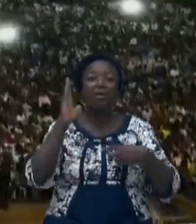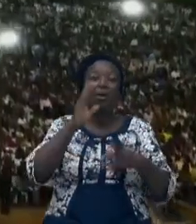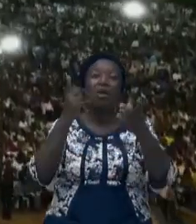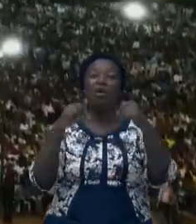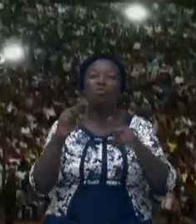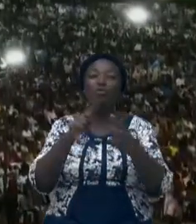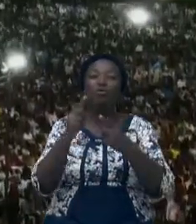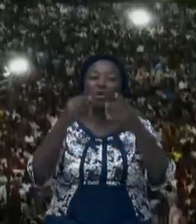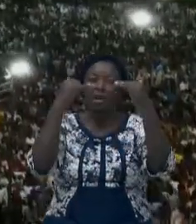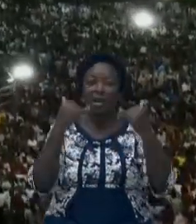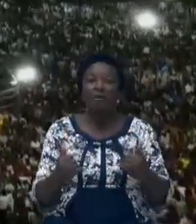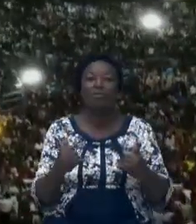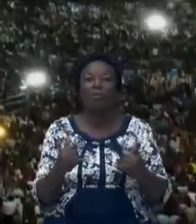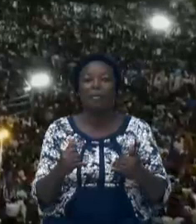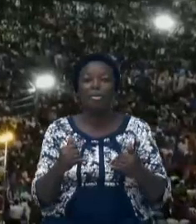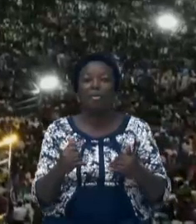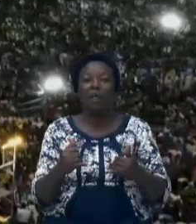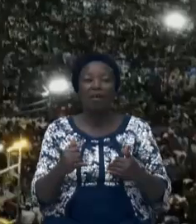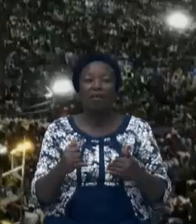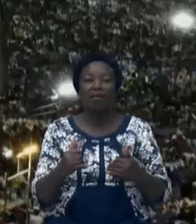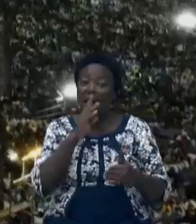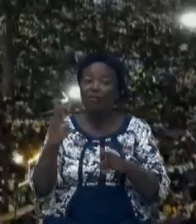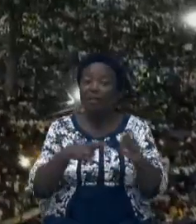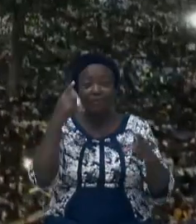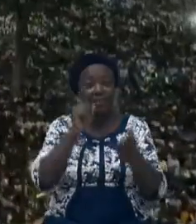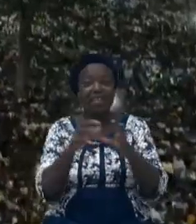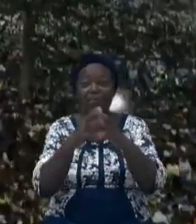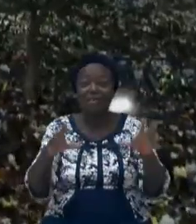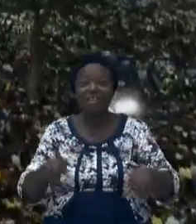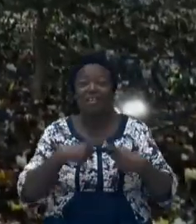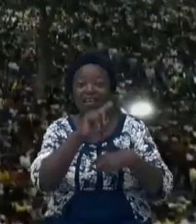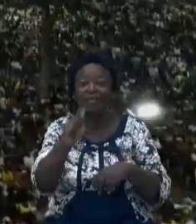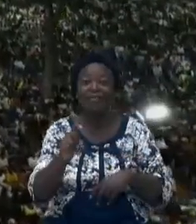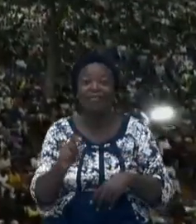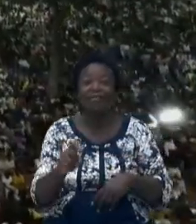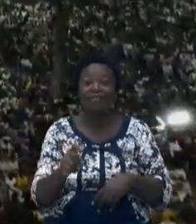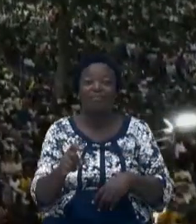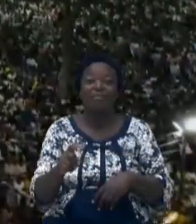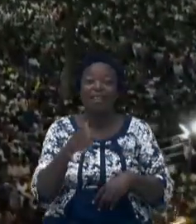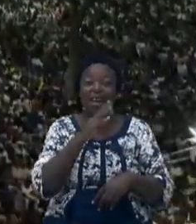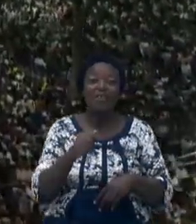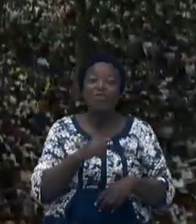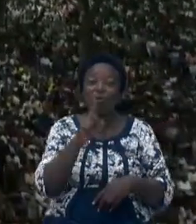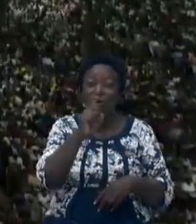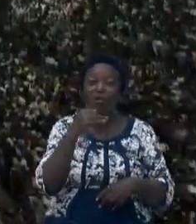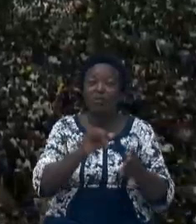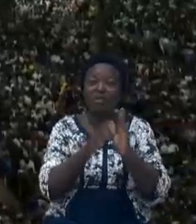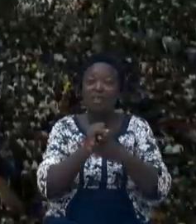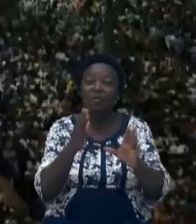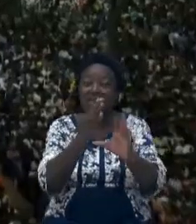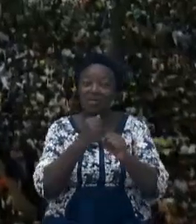et cette vie abondante viendra à toi maintenant être un candidat pour la vie